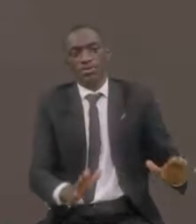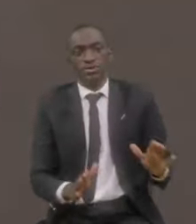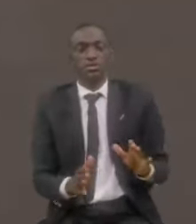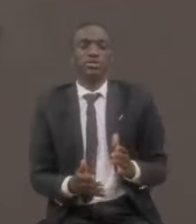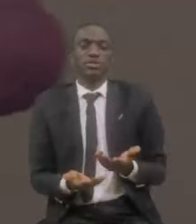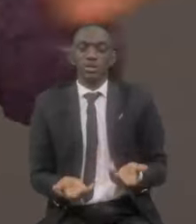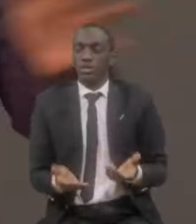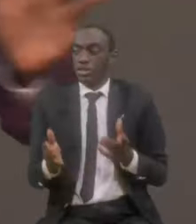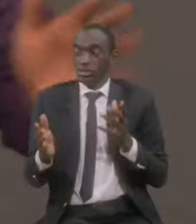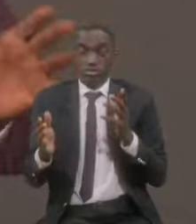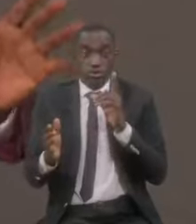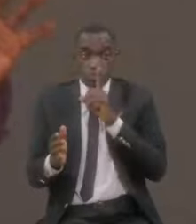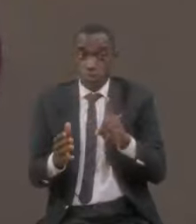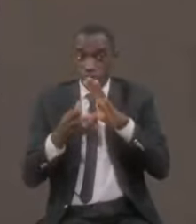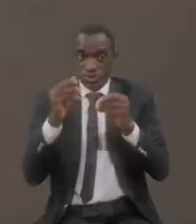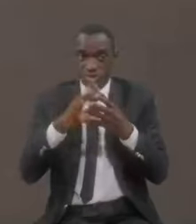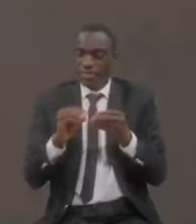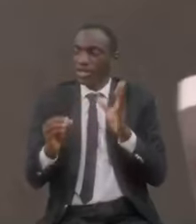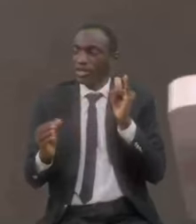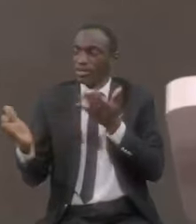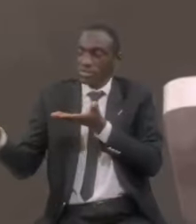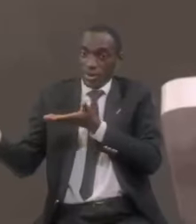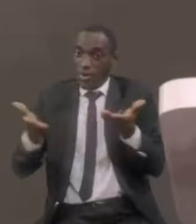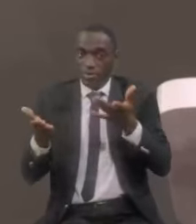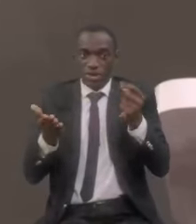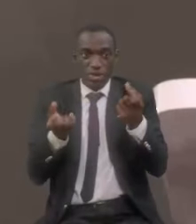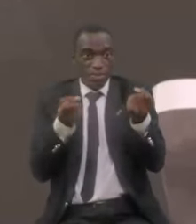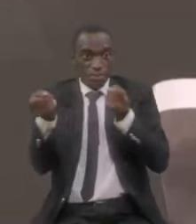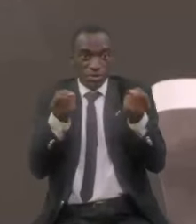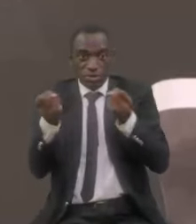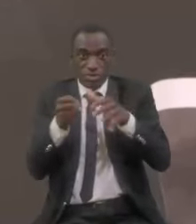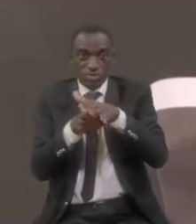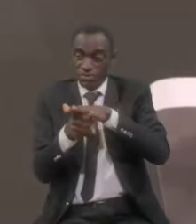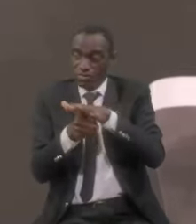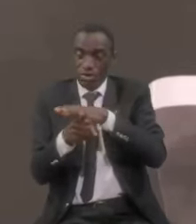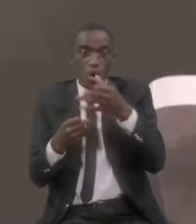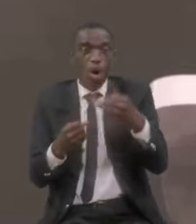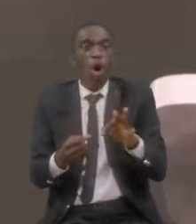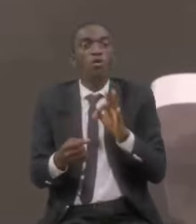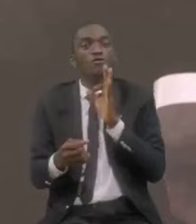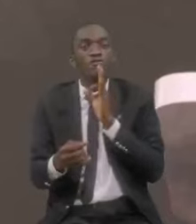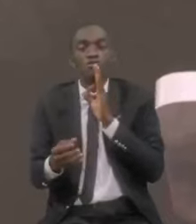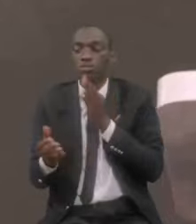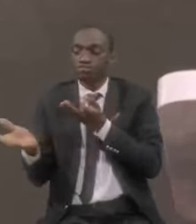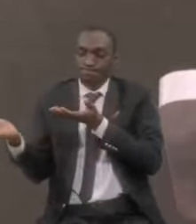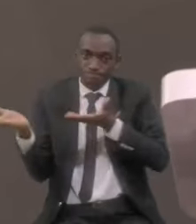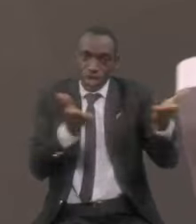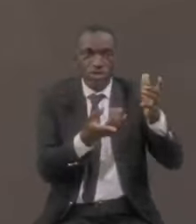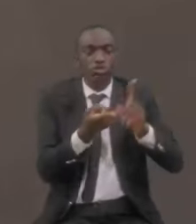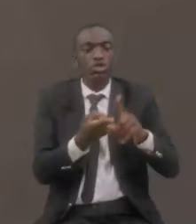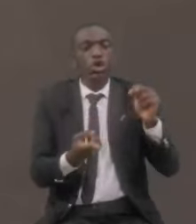Ils ont pris le camion chargé de toutes les provisions et ils ont amené ça chez la dame. Elle était